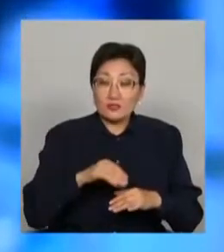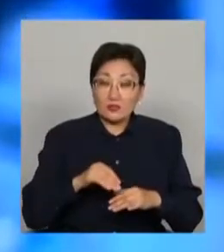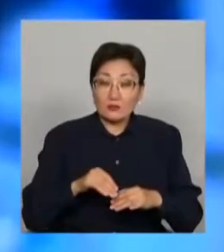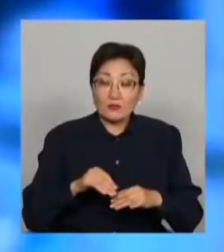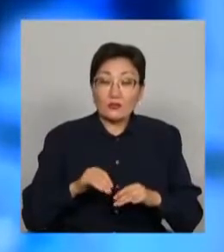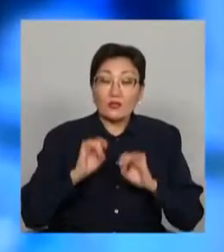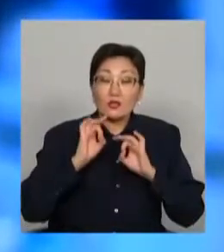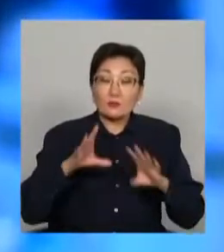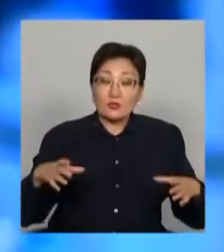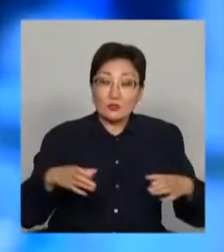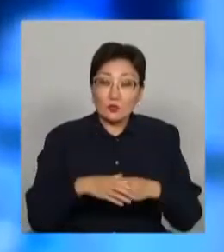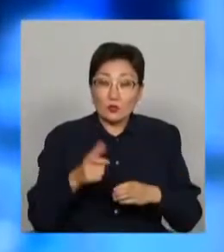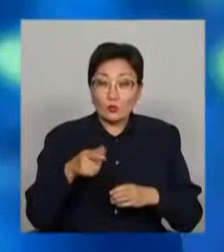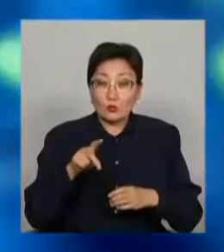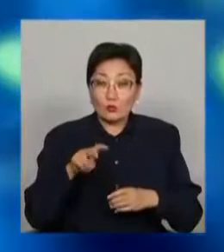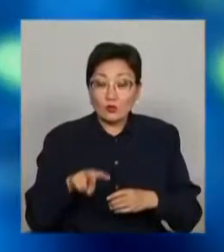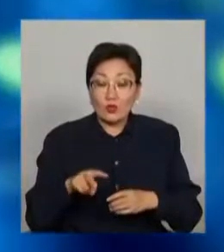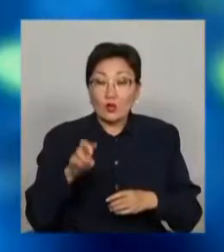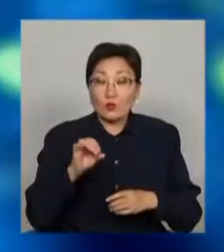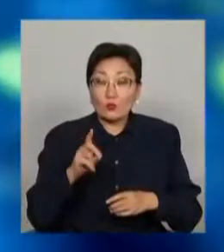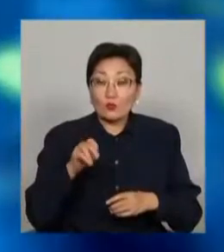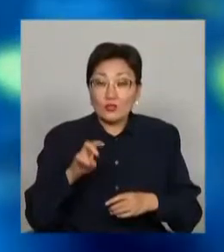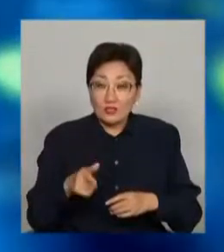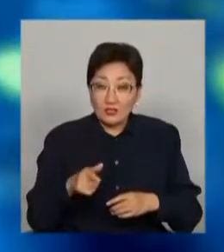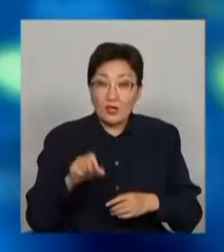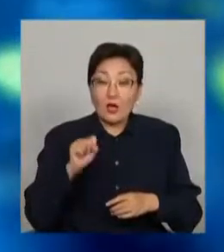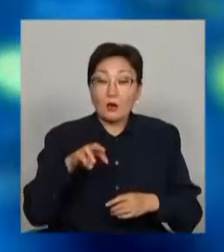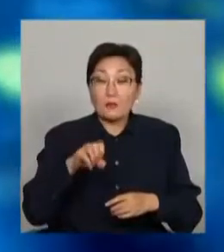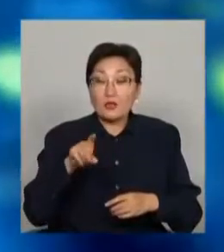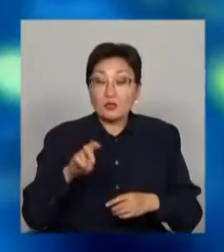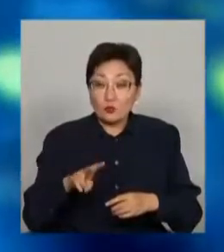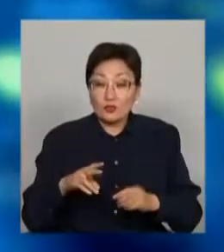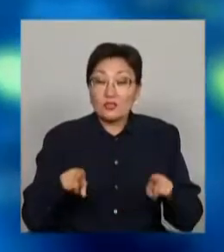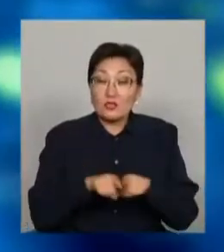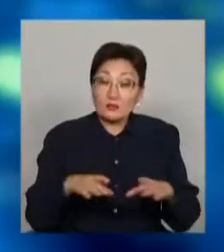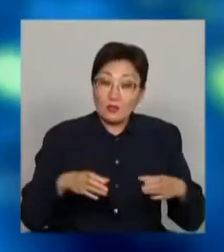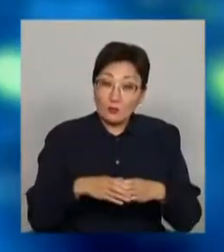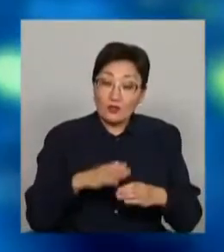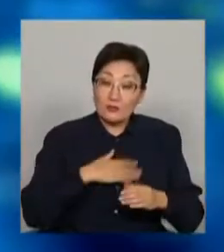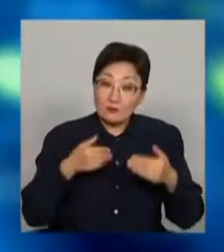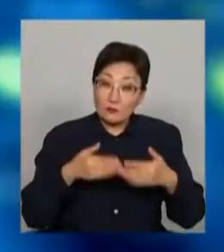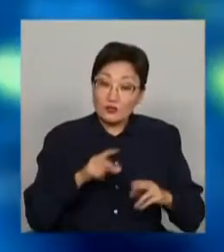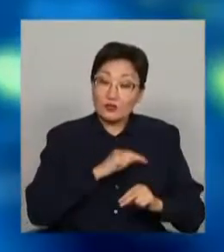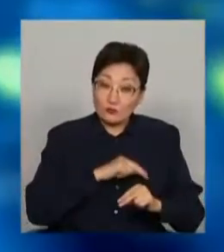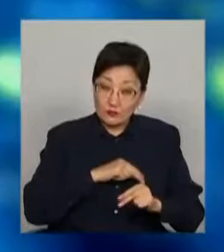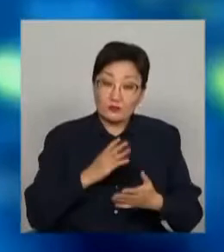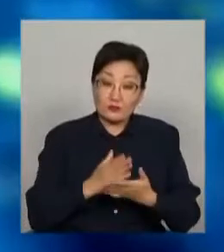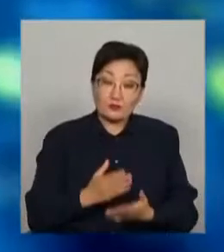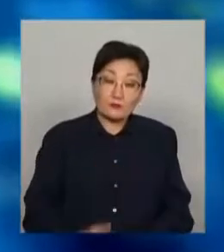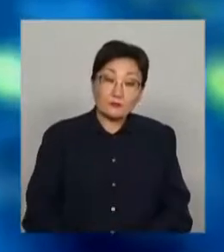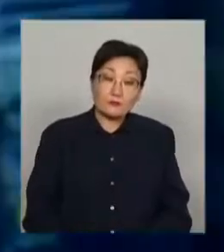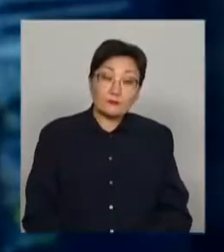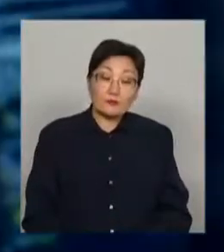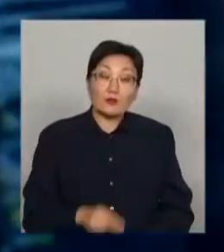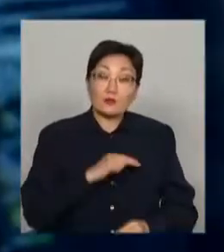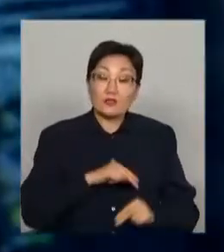жүрген компаниялар, Google, Amazon, Booking сияқты компанияларда да біздің түлектер жұмыс істеуде. Көп-көп рахмет, жалпы